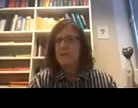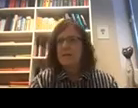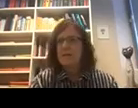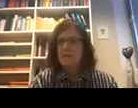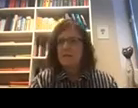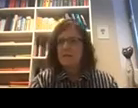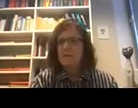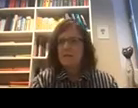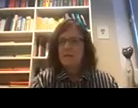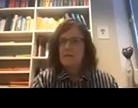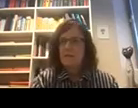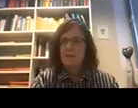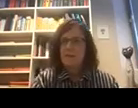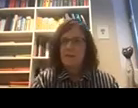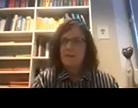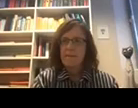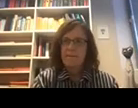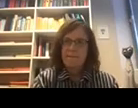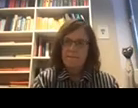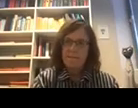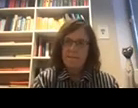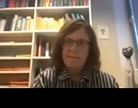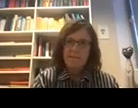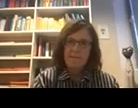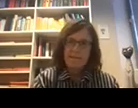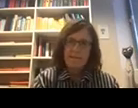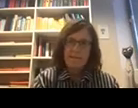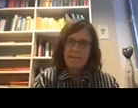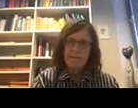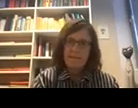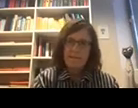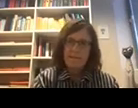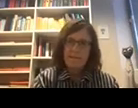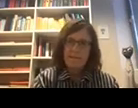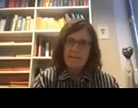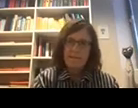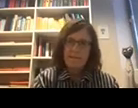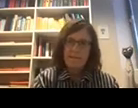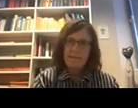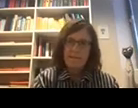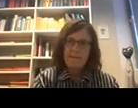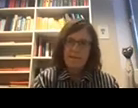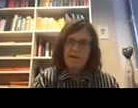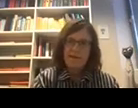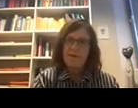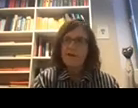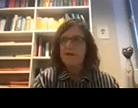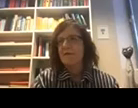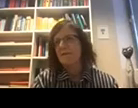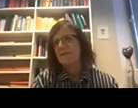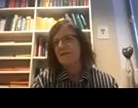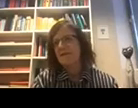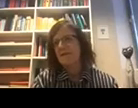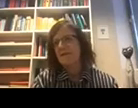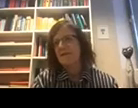Jep, joo. Oleellisesti muistaakseni hänen pointsinsa oli se, että tässä ei ole mitään perää, mutta myöskin Elina Keihänen